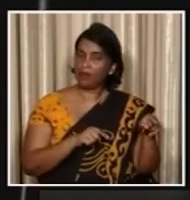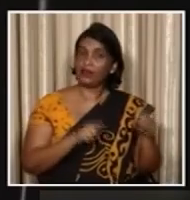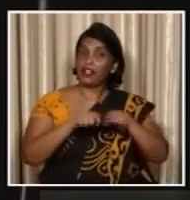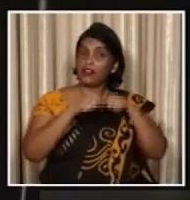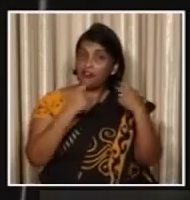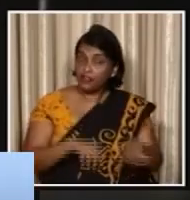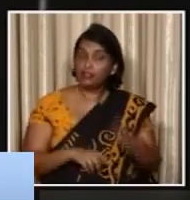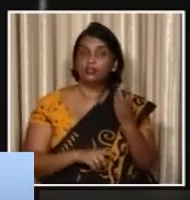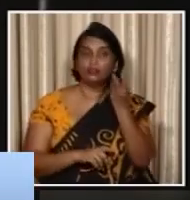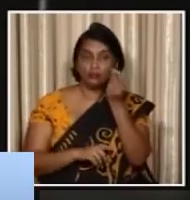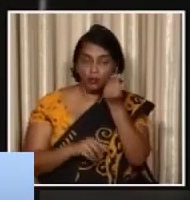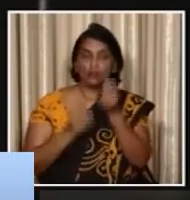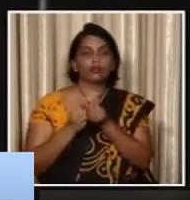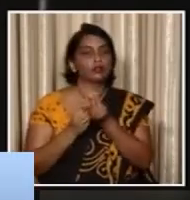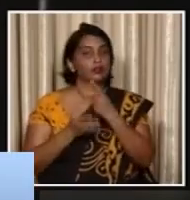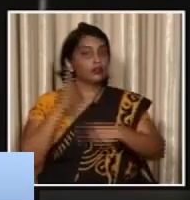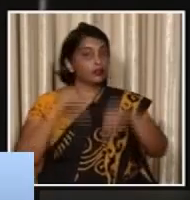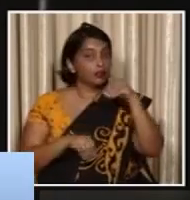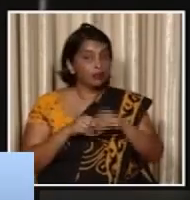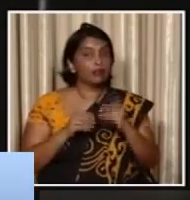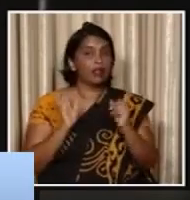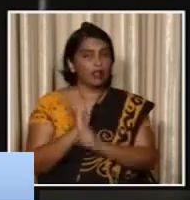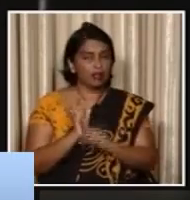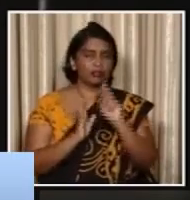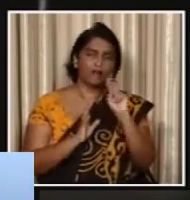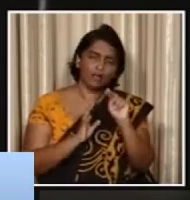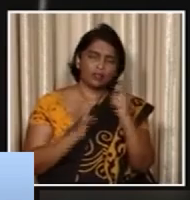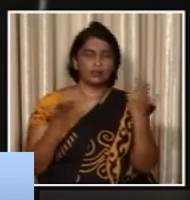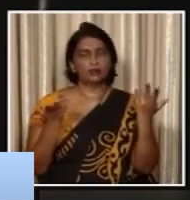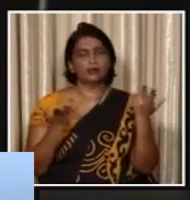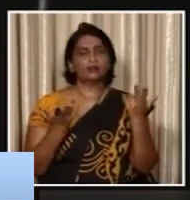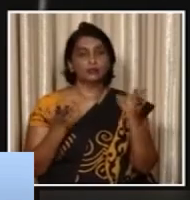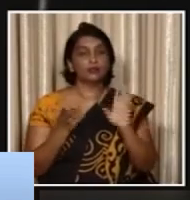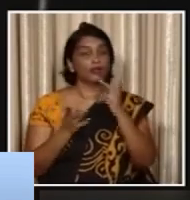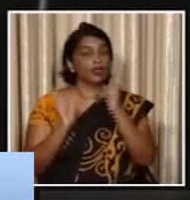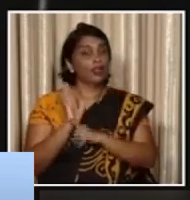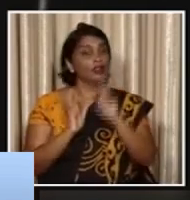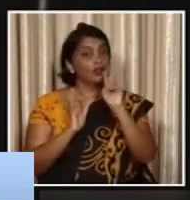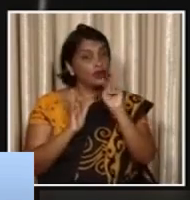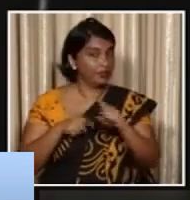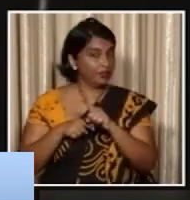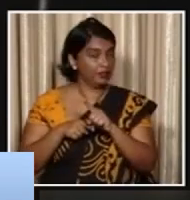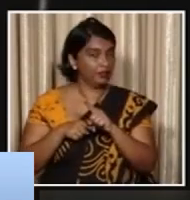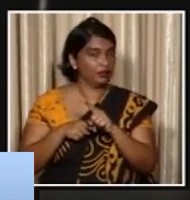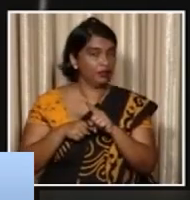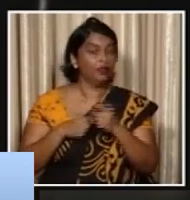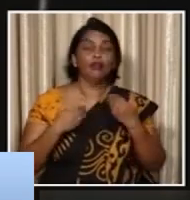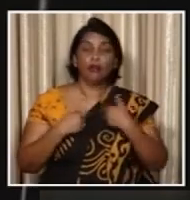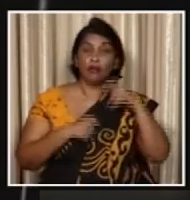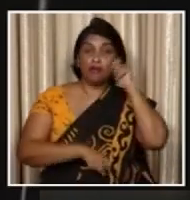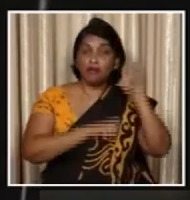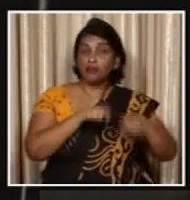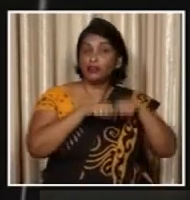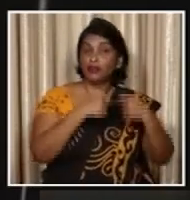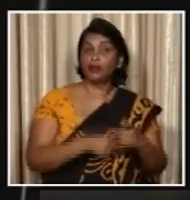වියදම් කරන්න යම් මුදල් ප්‍රමාණයක් මැතිවරණයකදී ඒක ලක්ෂ 20 වෙන්න පුළුවන්. හැබැයි මේ ලක්ෂ 20 එන ක්‍රමයක් හොයන්න. අපේක්ෂකයෝ වියදම්